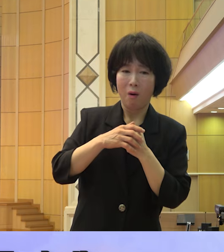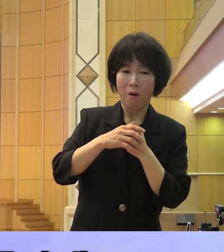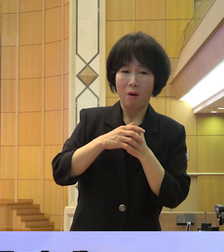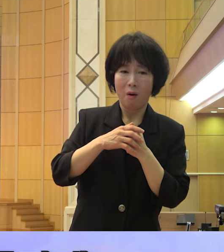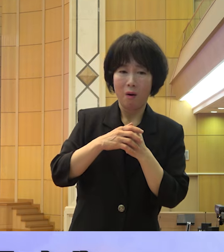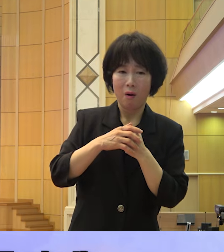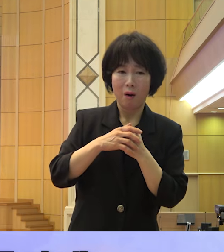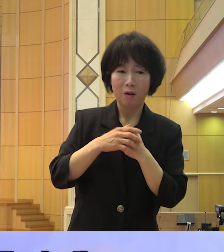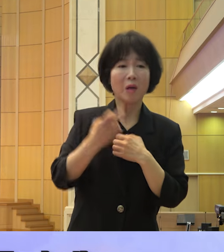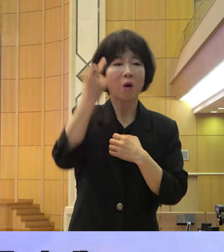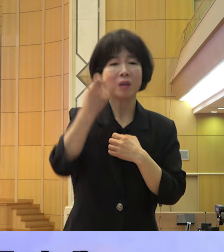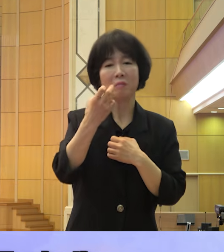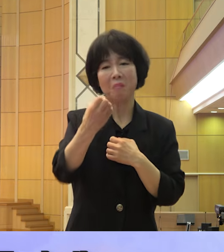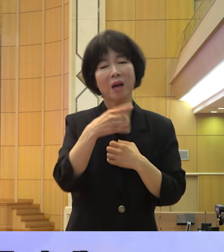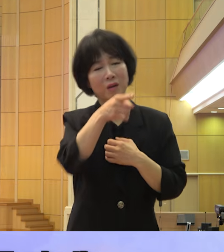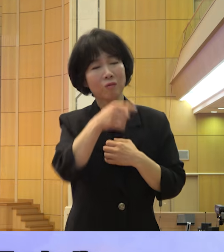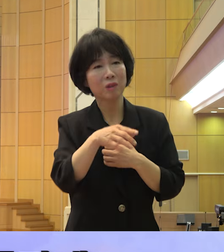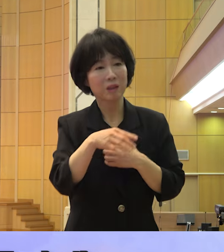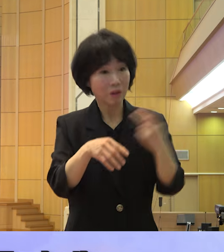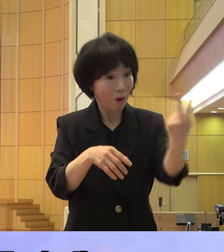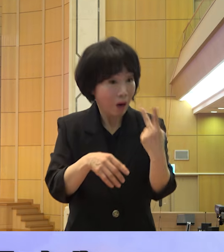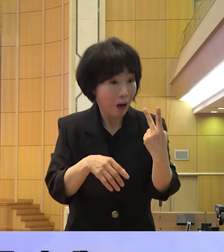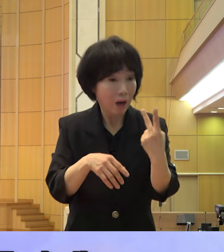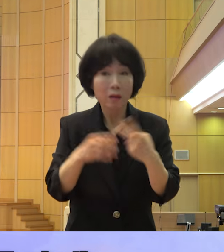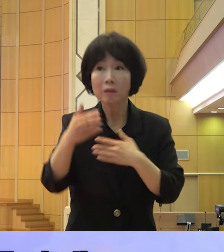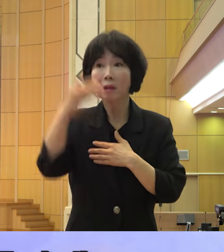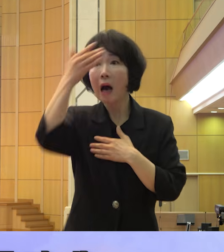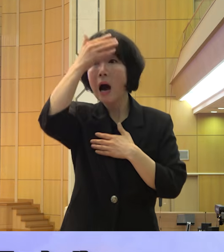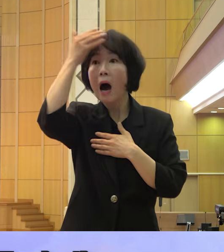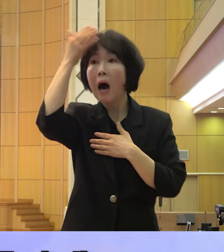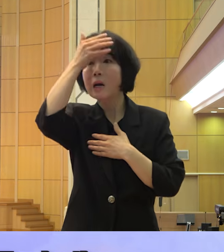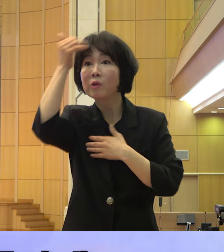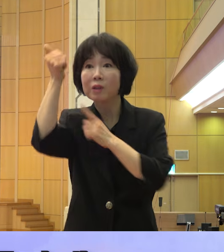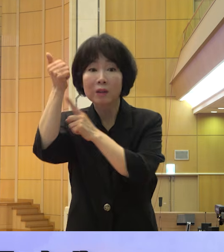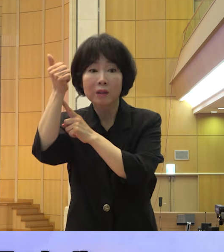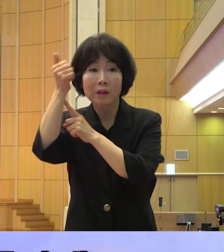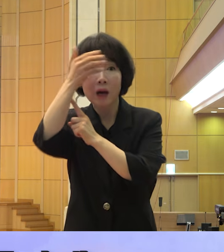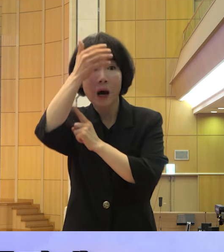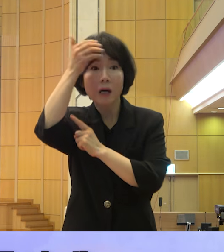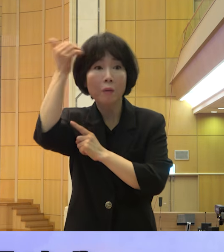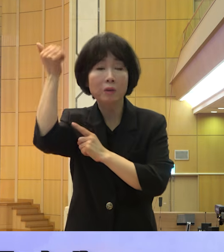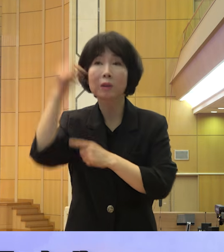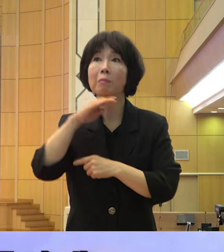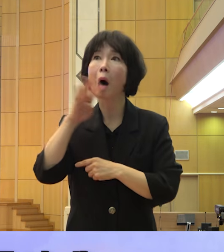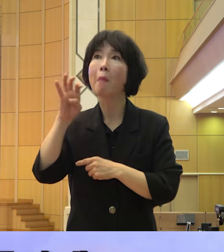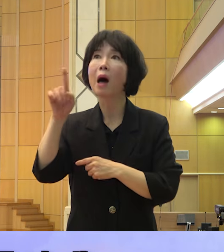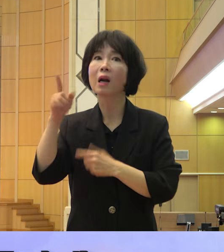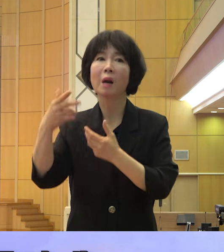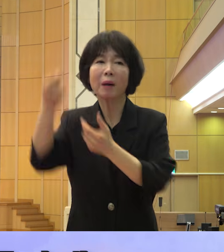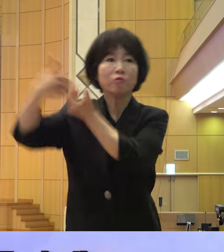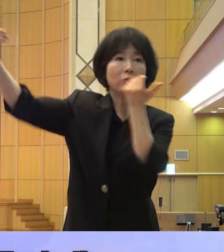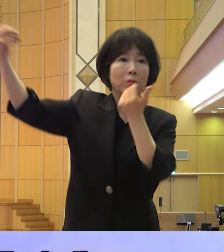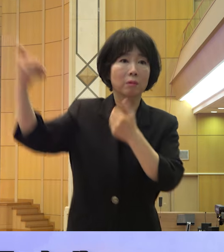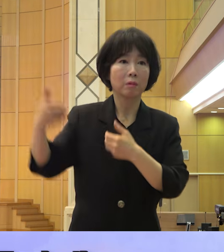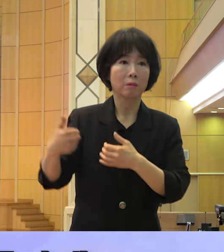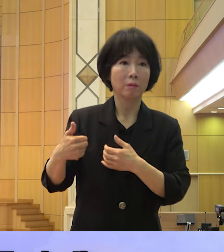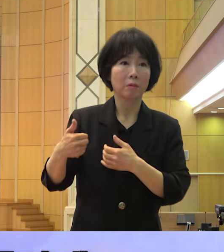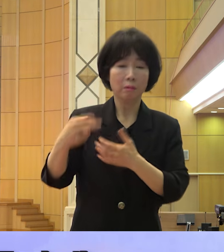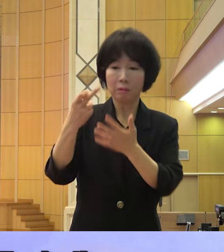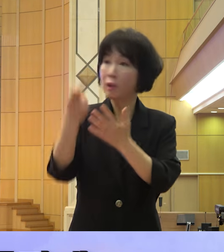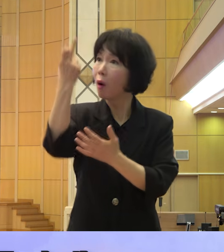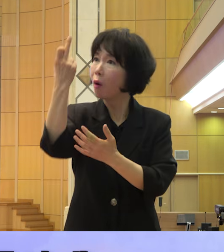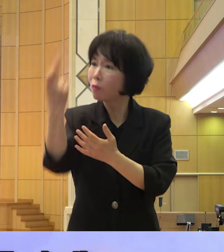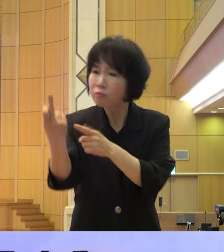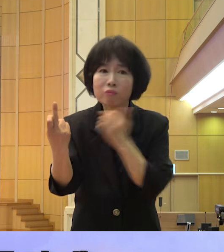집안의 명이 짧아. 우리 큰아버지 41살, 둘째 큰아버지